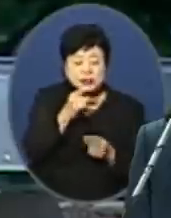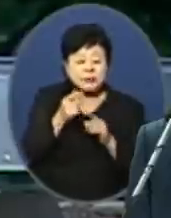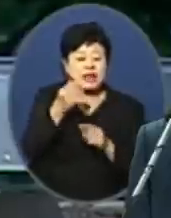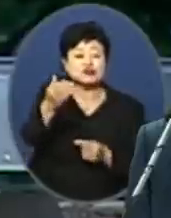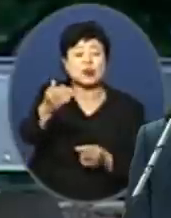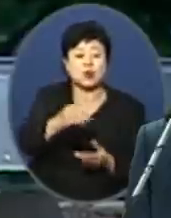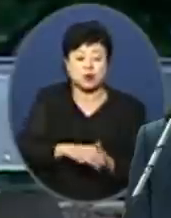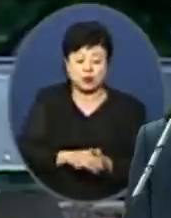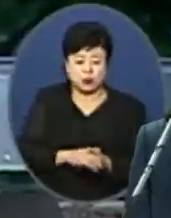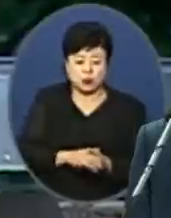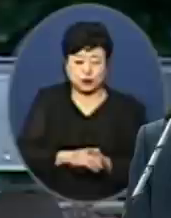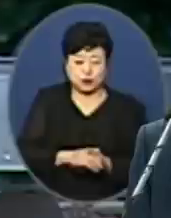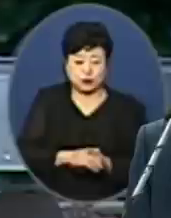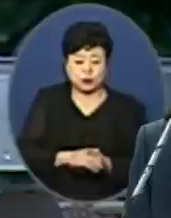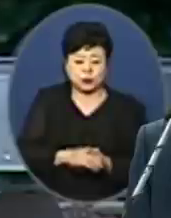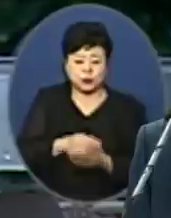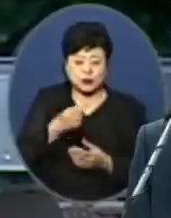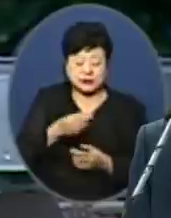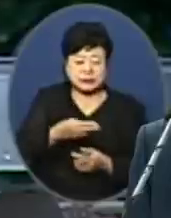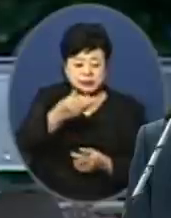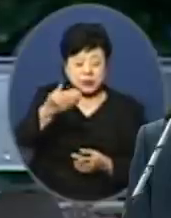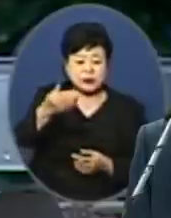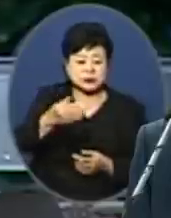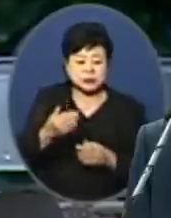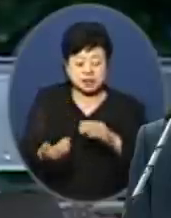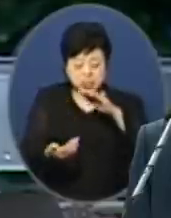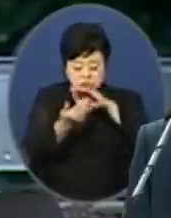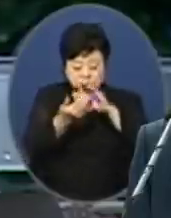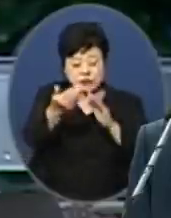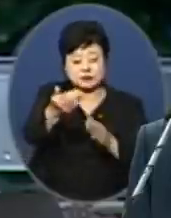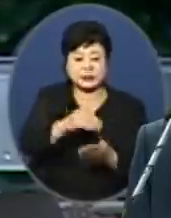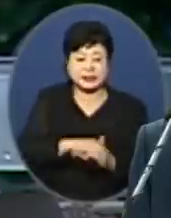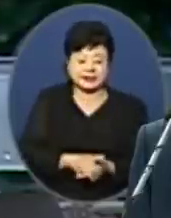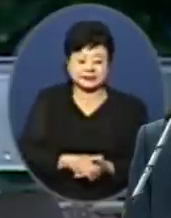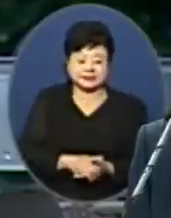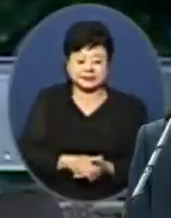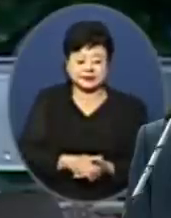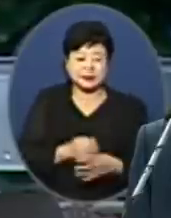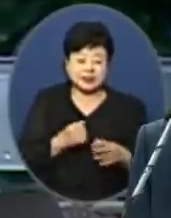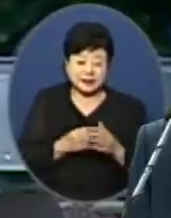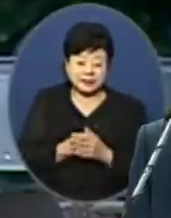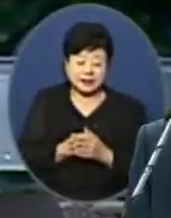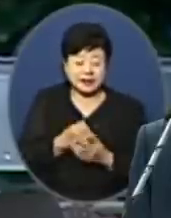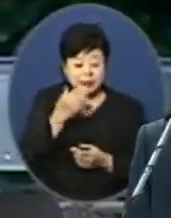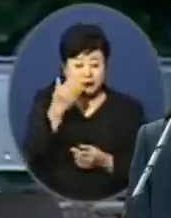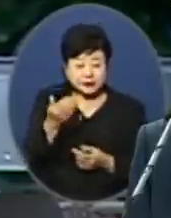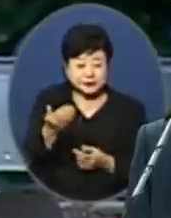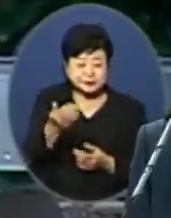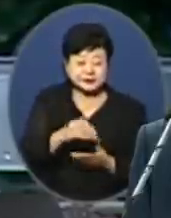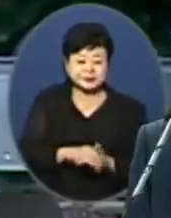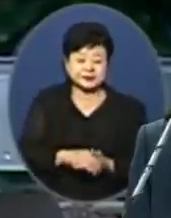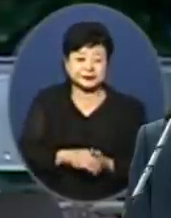말하면 그것이 3차원의 세계에 이루어지게 되는 것입니다. 그러므로 여러분은